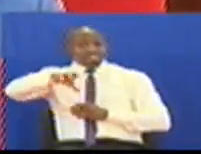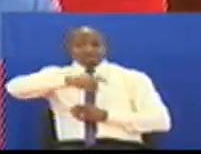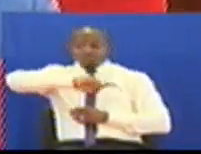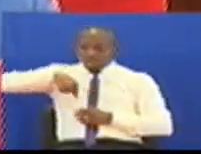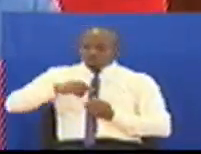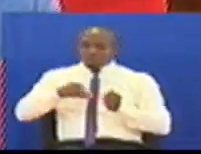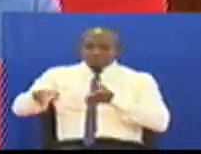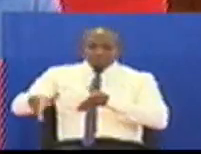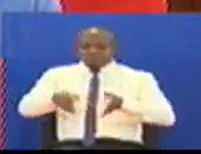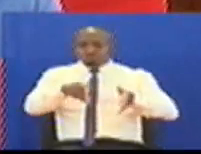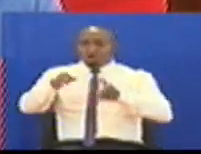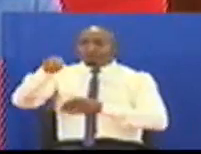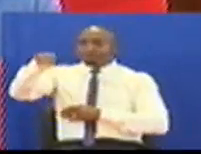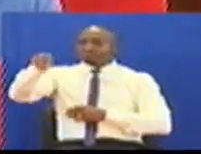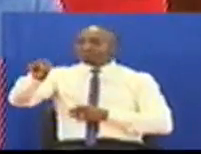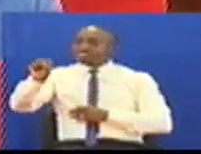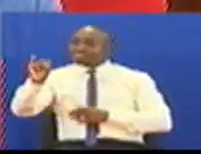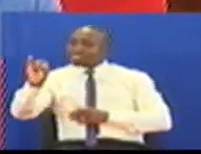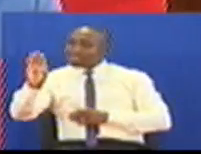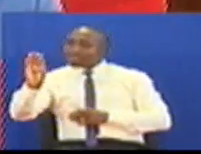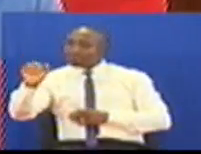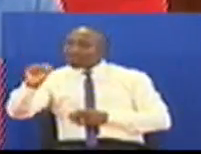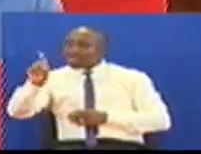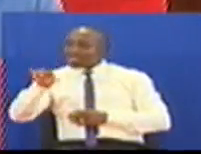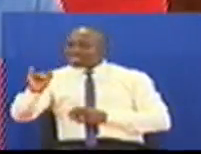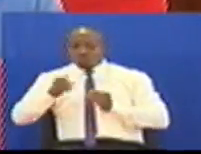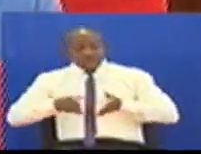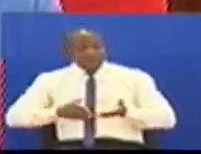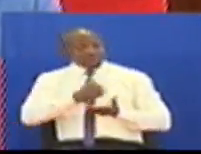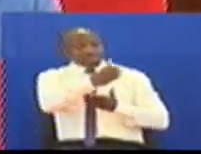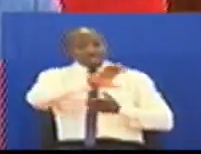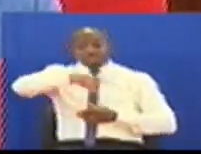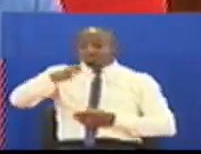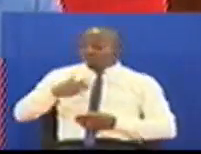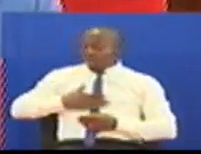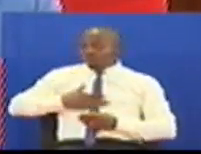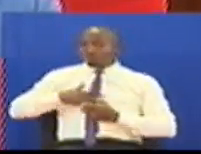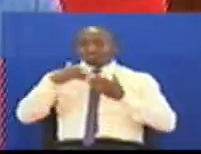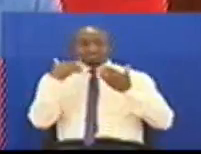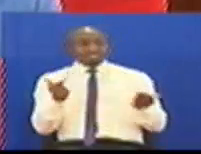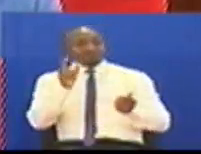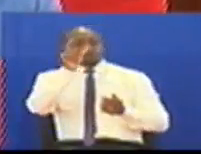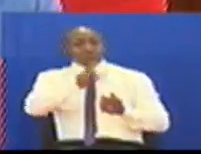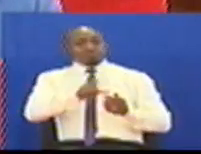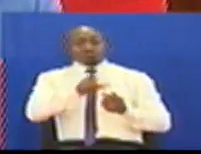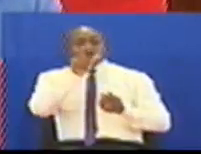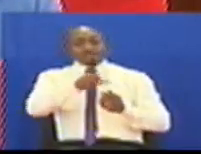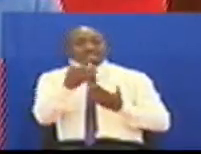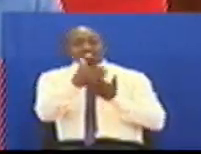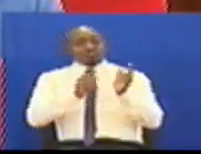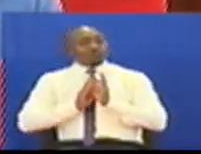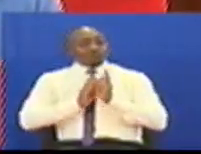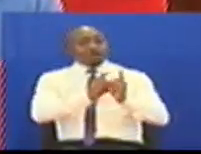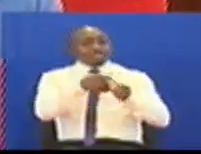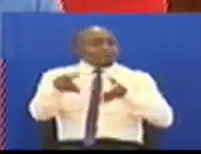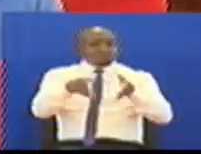Msimbazi. Kwa hiyo katika ule mto Msimbazi umepita, sasa hivi unaingia, sio kwamba wananchi wameufuata mto Msimbazi, sasa hivi